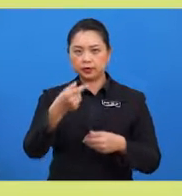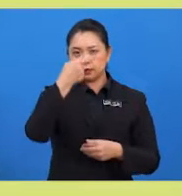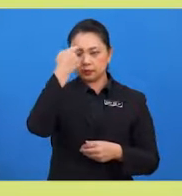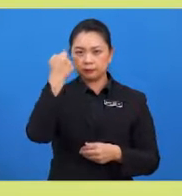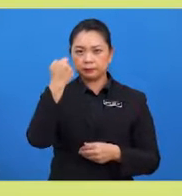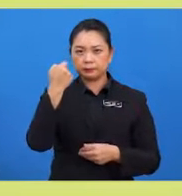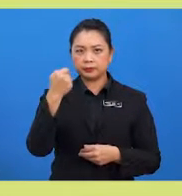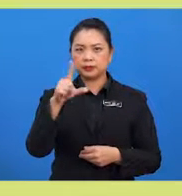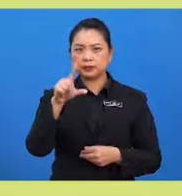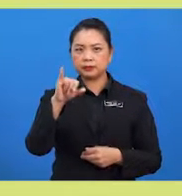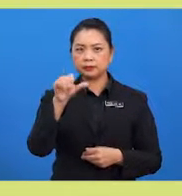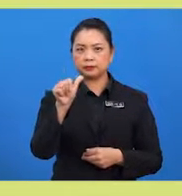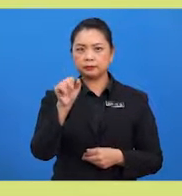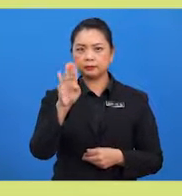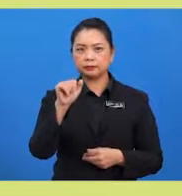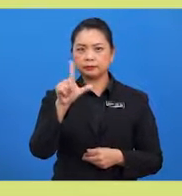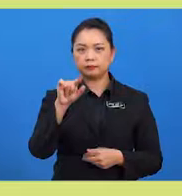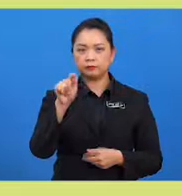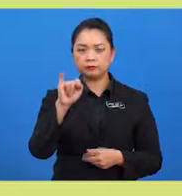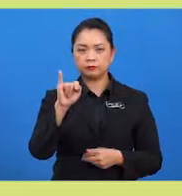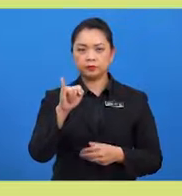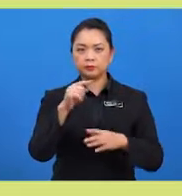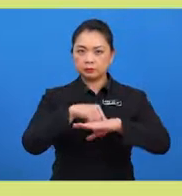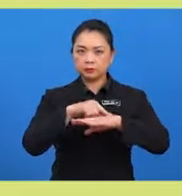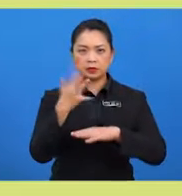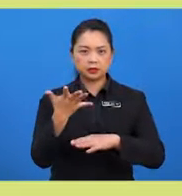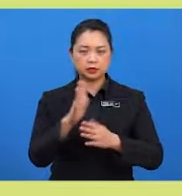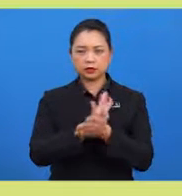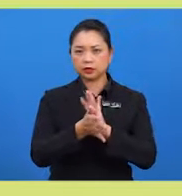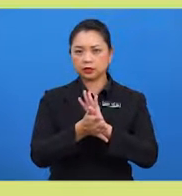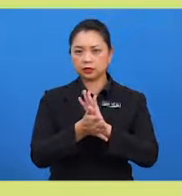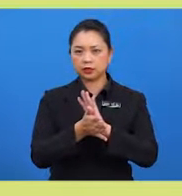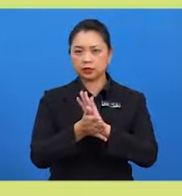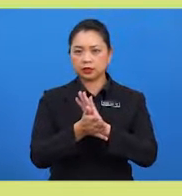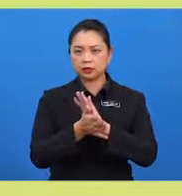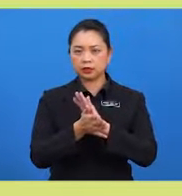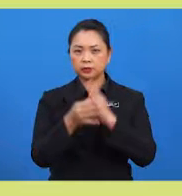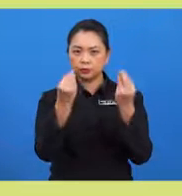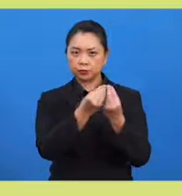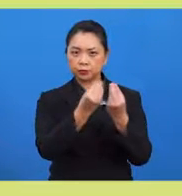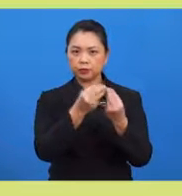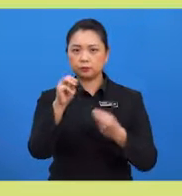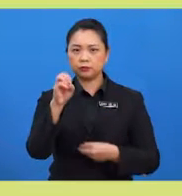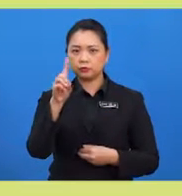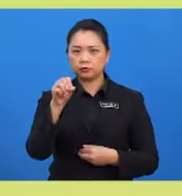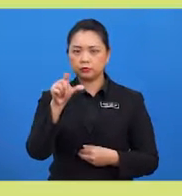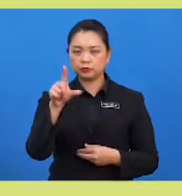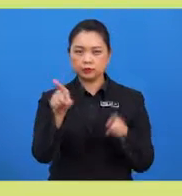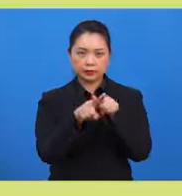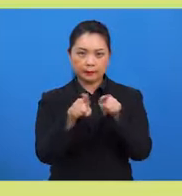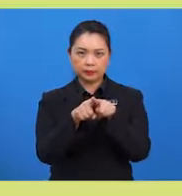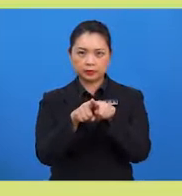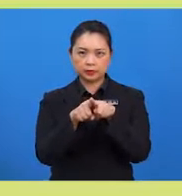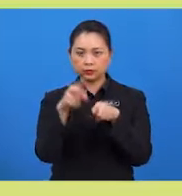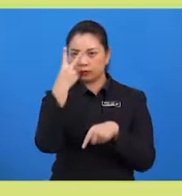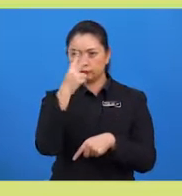liabiliti semasa tiada, jadi modal kerja adalah sama dengan jumlah aset semasa. Dan butiran